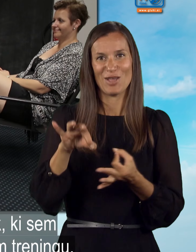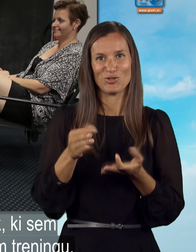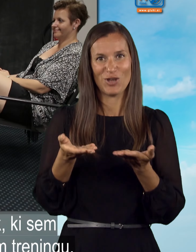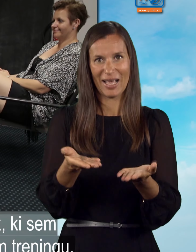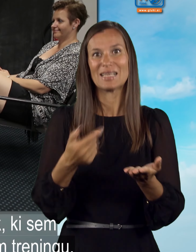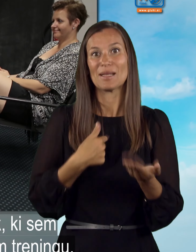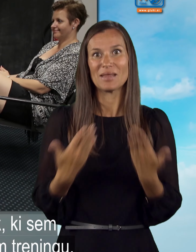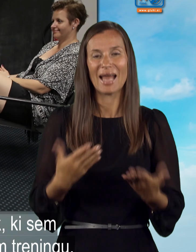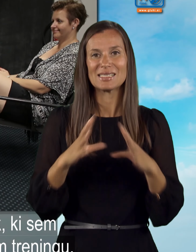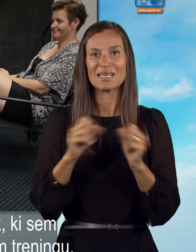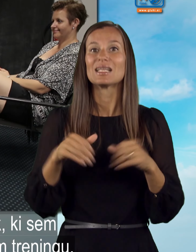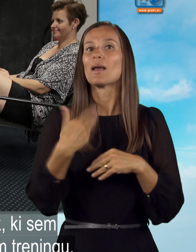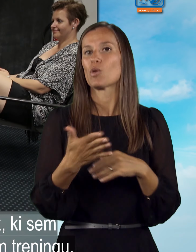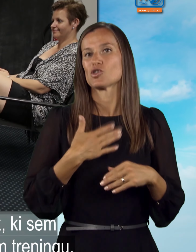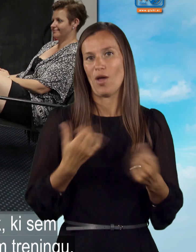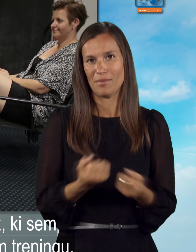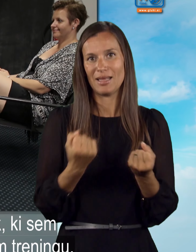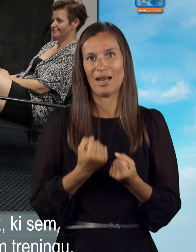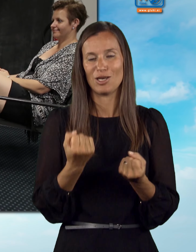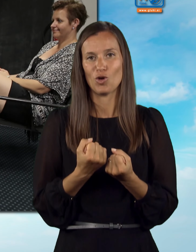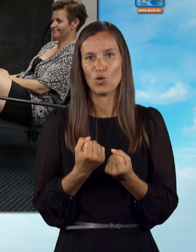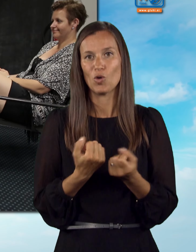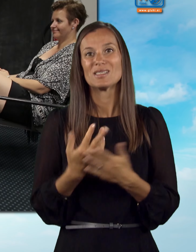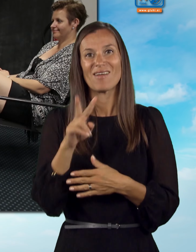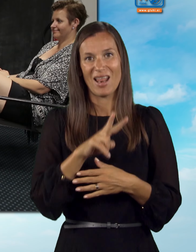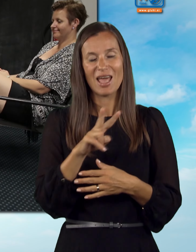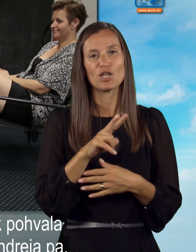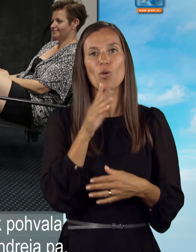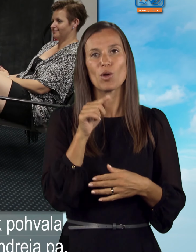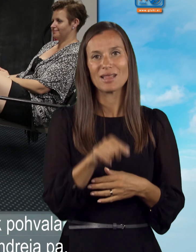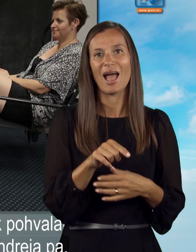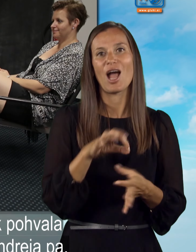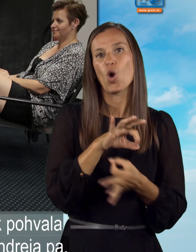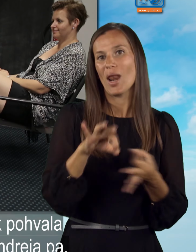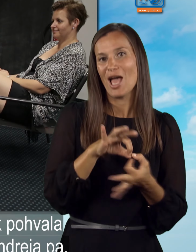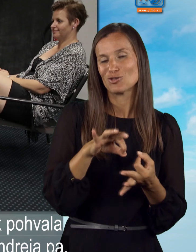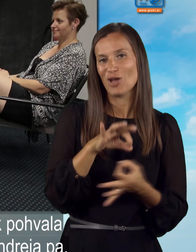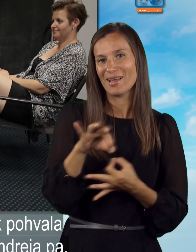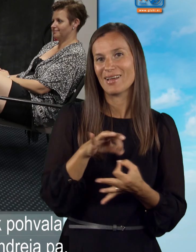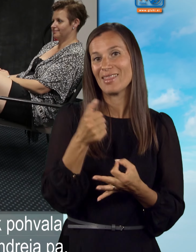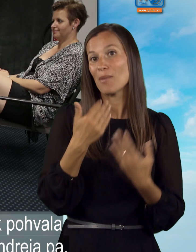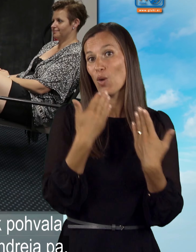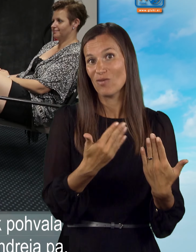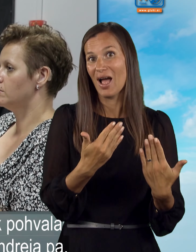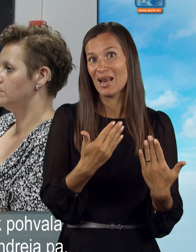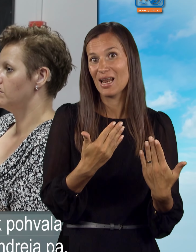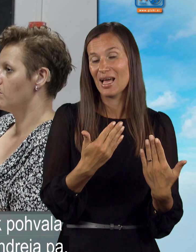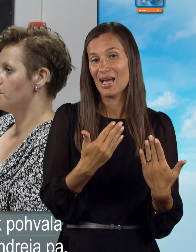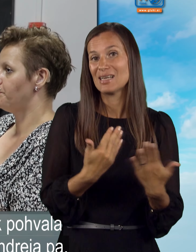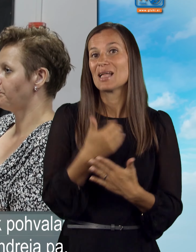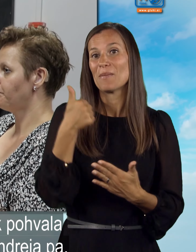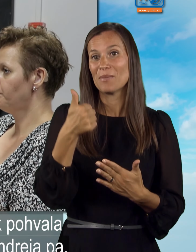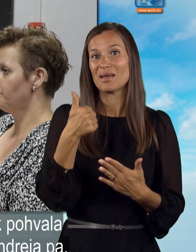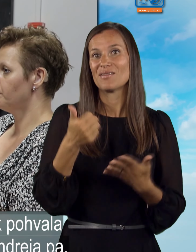kolaček, ki sem ga danes naredila po svojem treningu. Za Valerijo bo tale kolaček ena